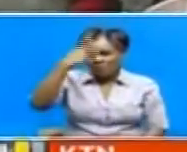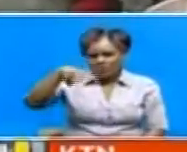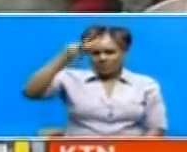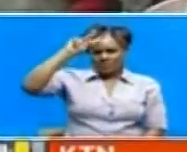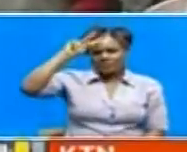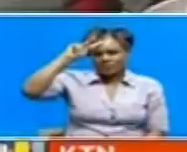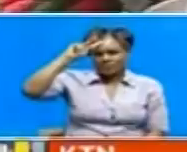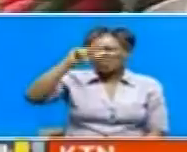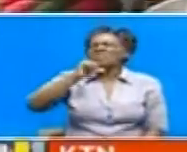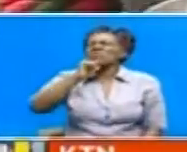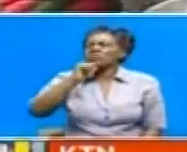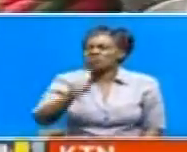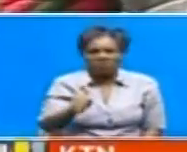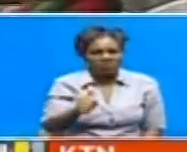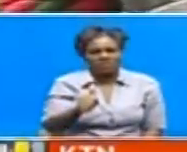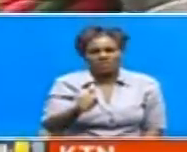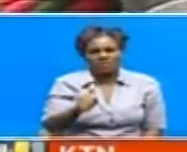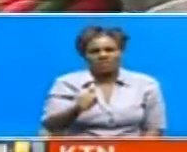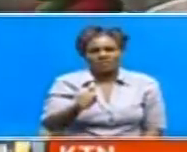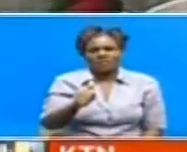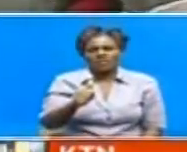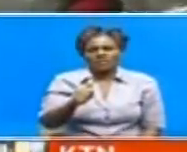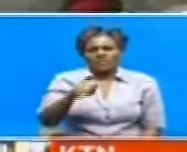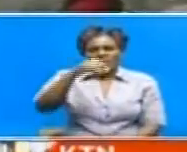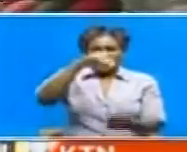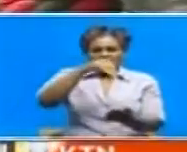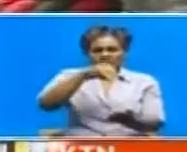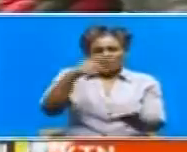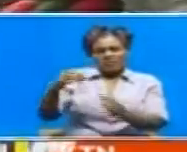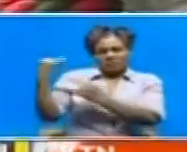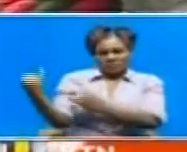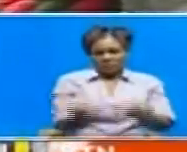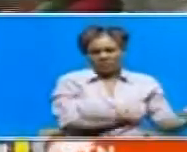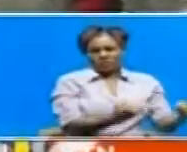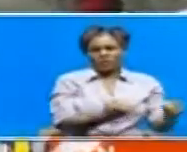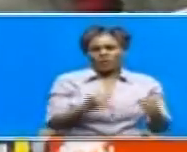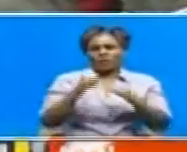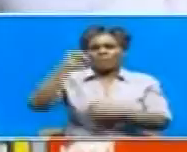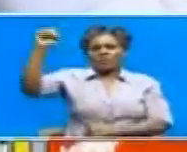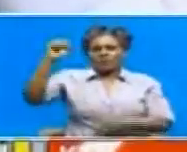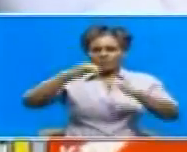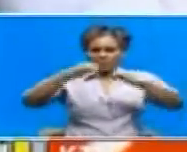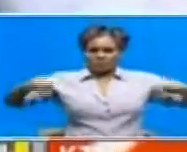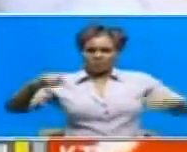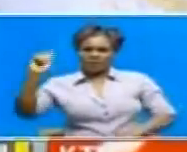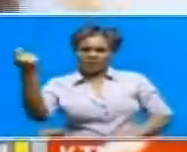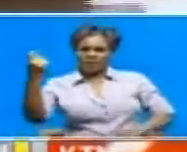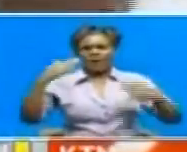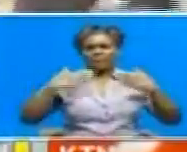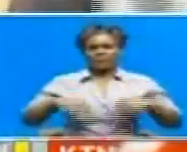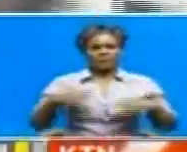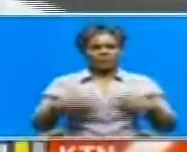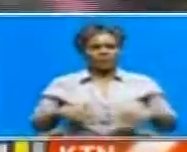sera, lakini sio kwa sababu ya kuingia na kulete siasa ya kugawanya Wakenya.